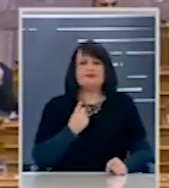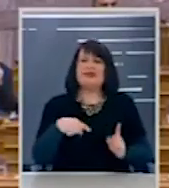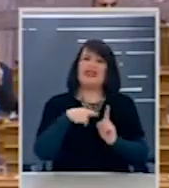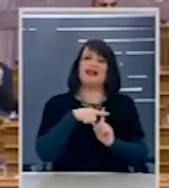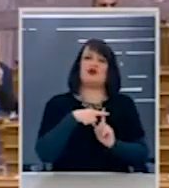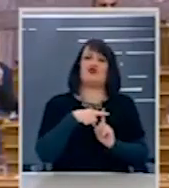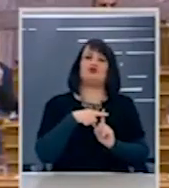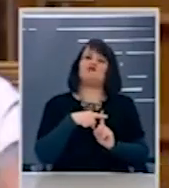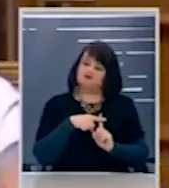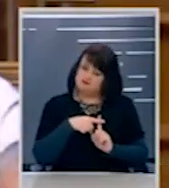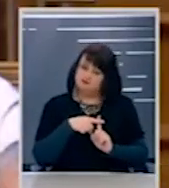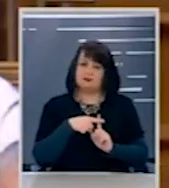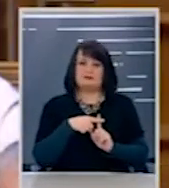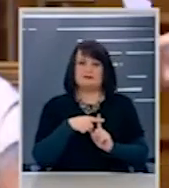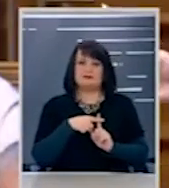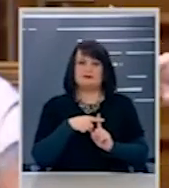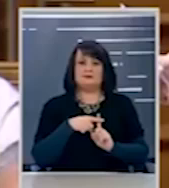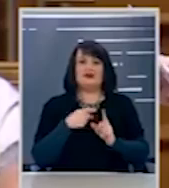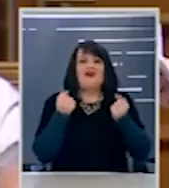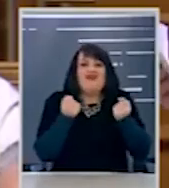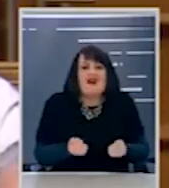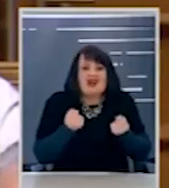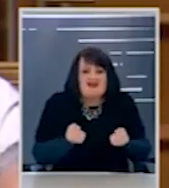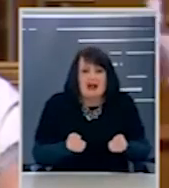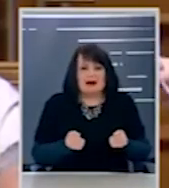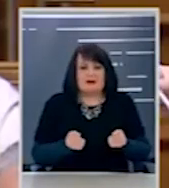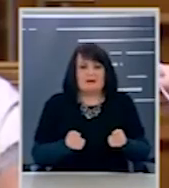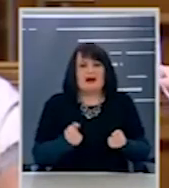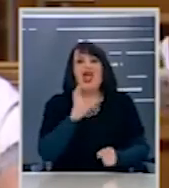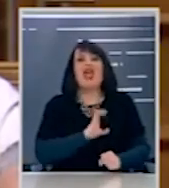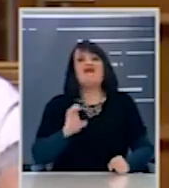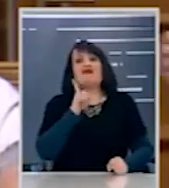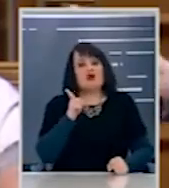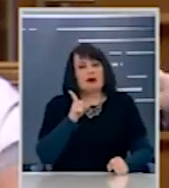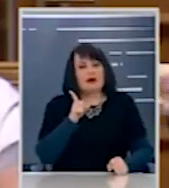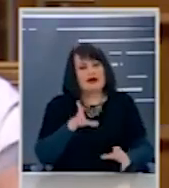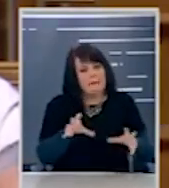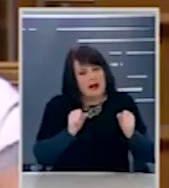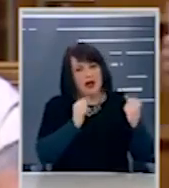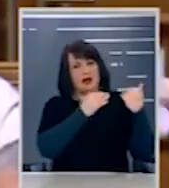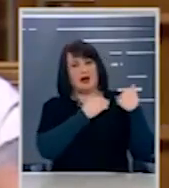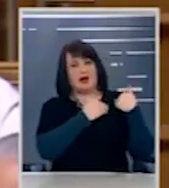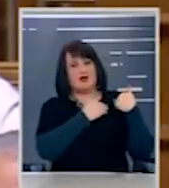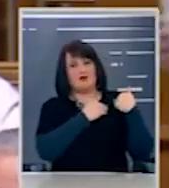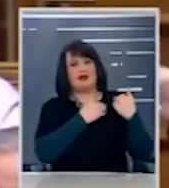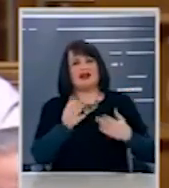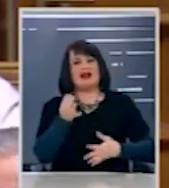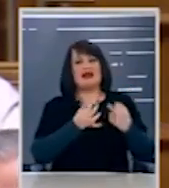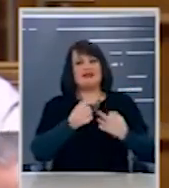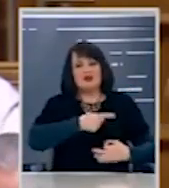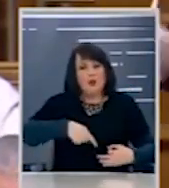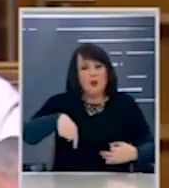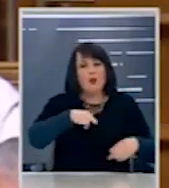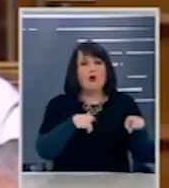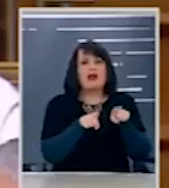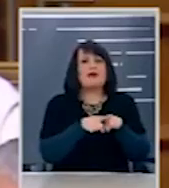θετικός, να δοθούν βάρη στο όνομα της Ευρώπης. Να πάρουμε τα βάρη, γι' αυτό λέτε διαρκώς να τα μοιραστούμε όλοι μαζί, την